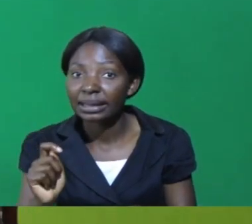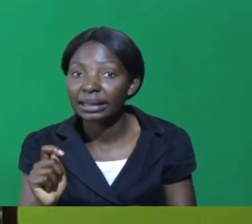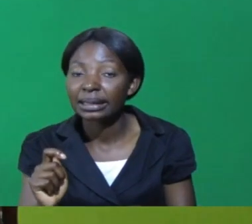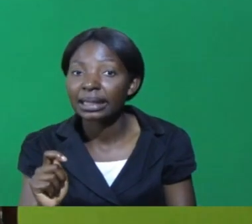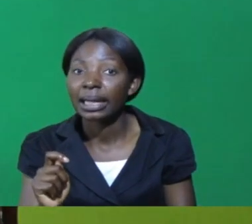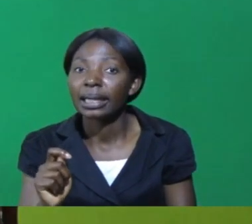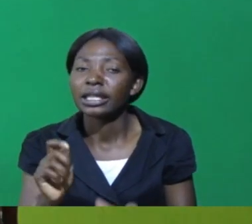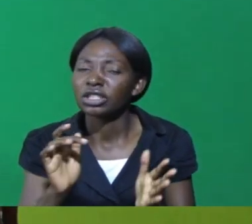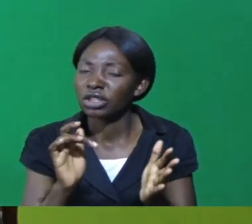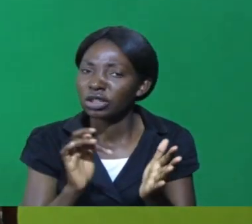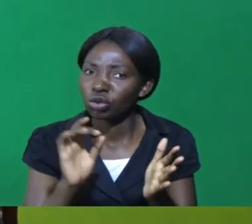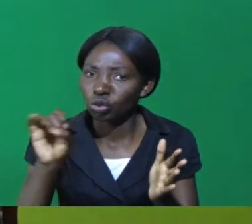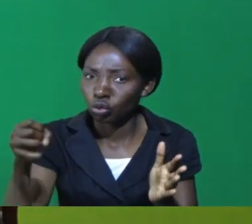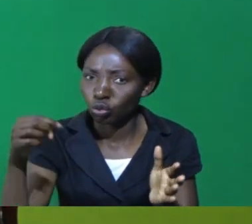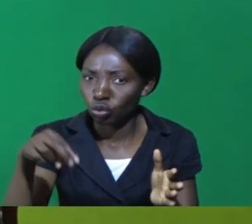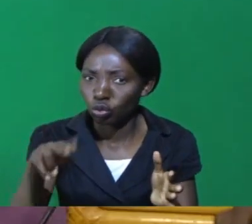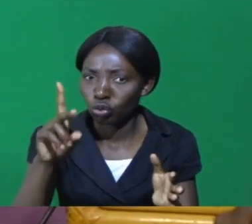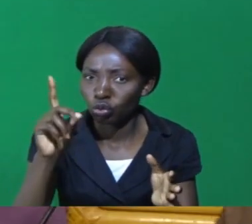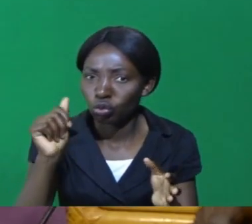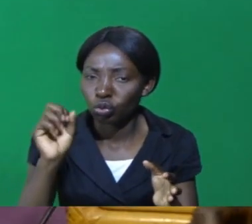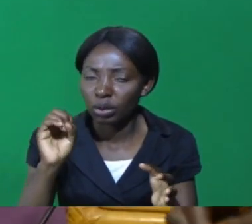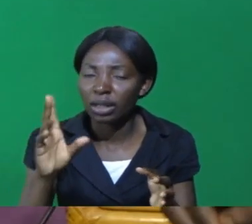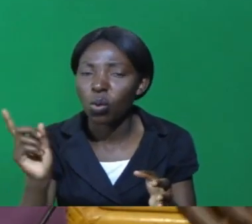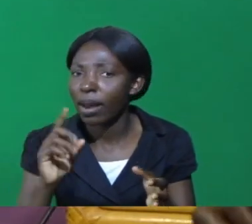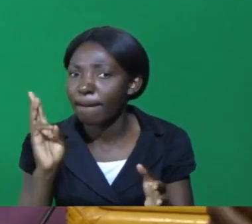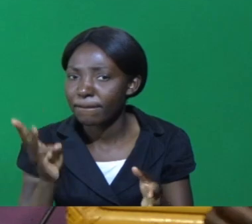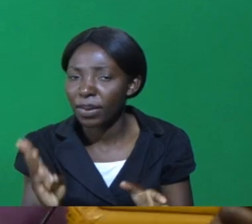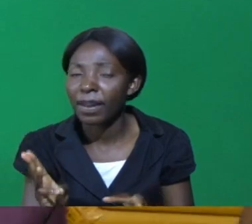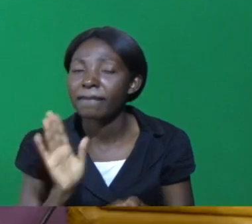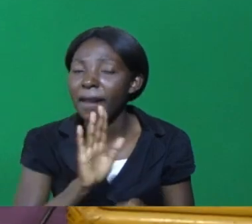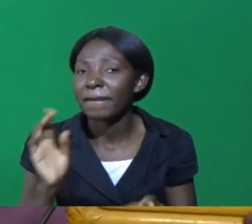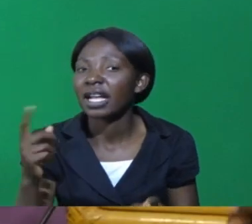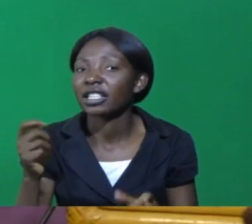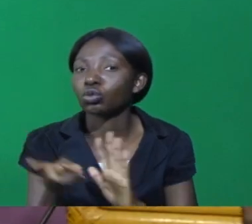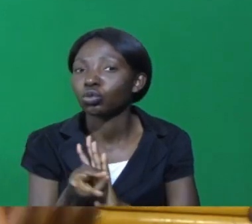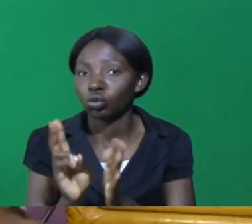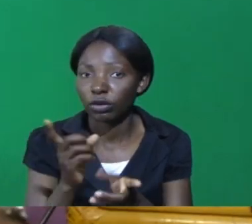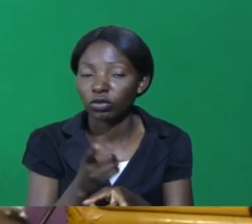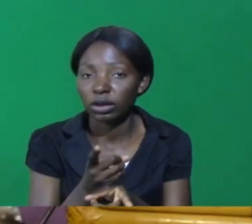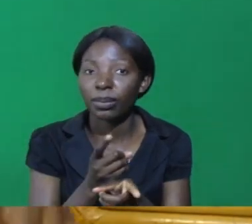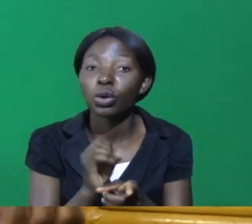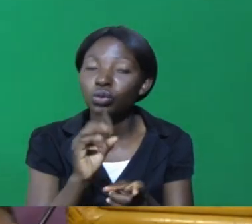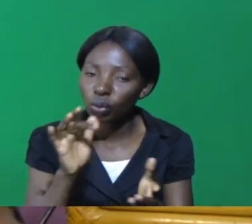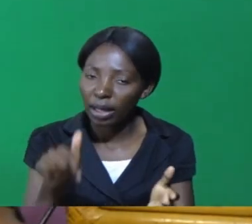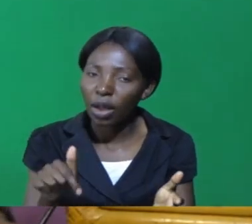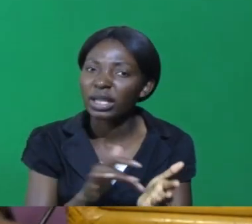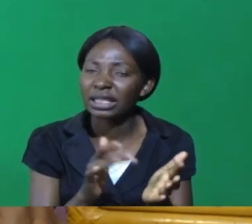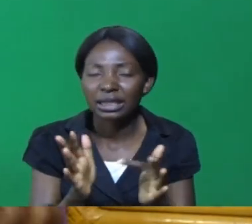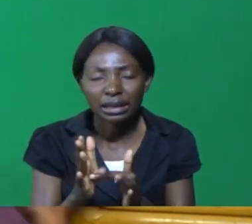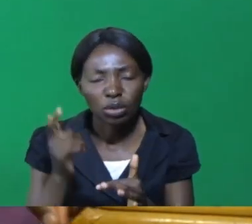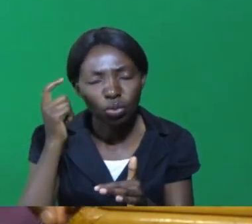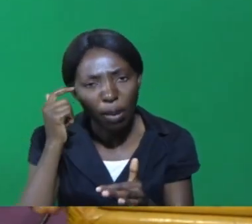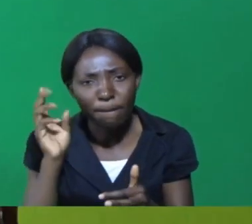pa12 ainzi anetsa naJesu ndi Judas. Muri right. But muri kuzviona here kuti Jesu achitoziva kuti Judas